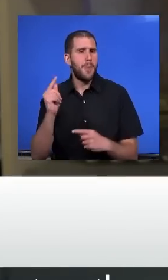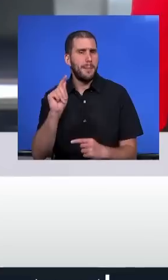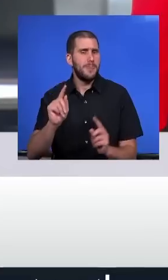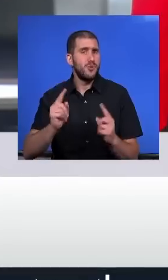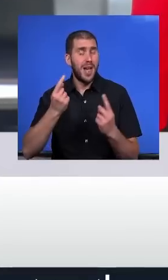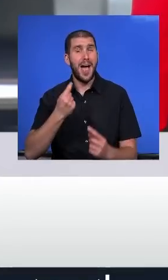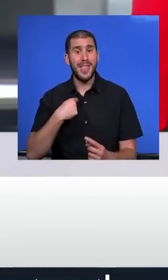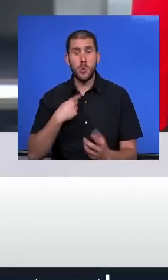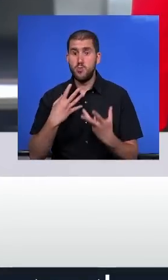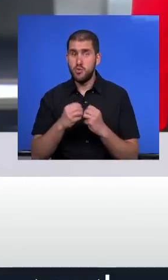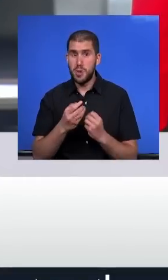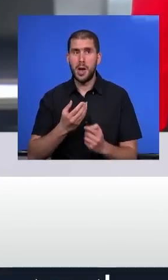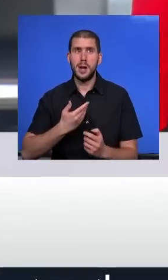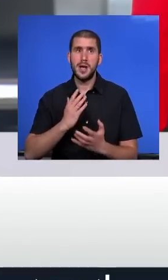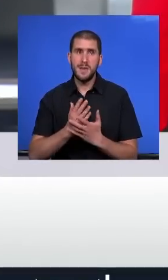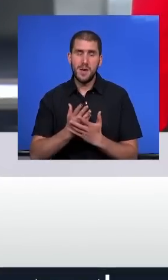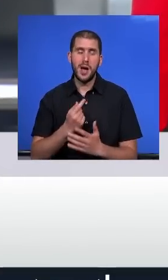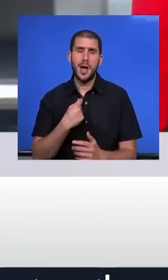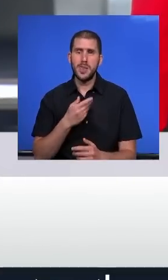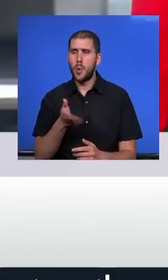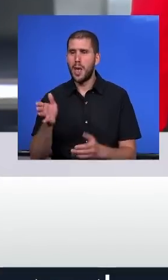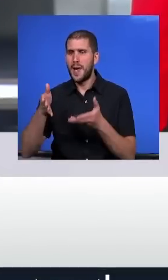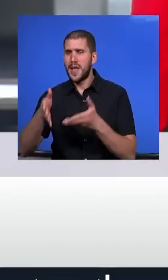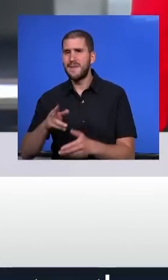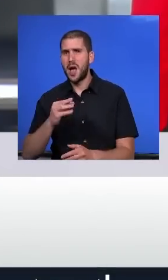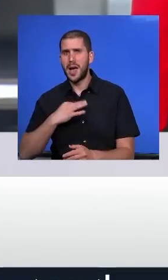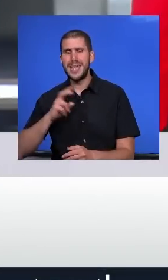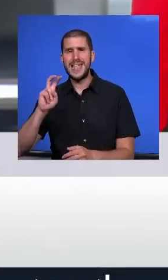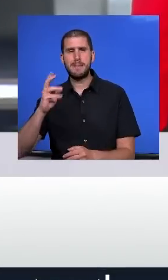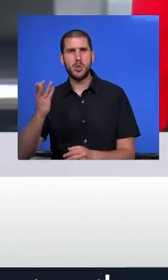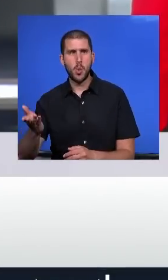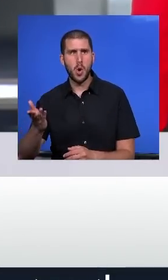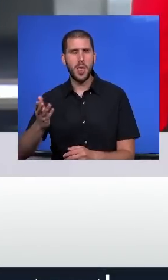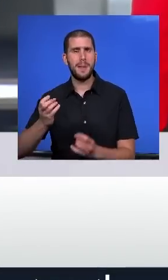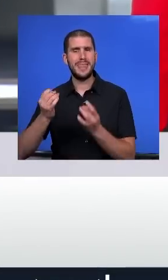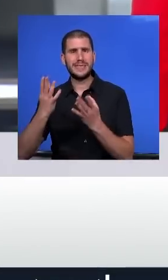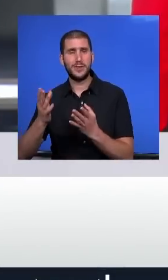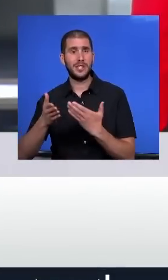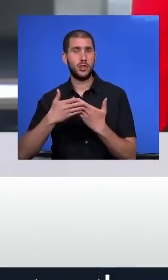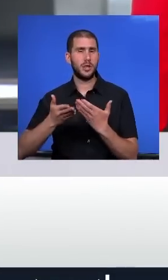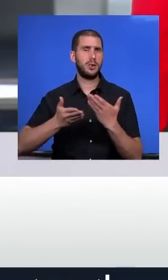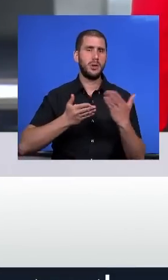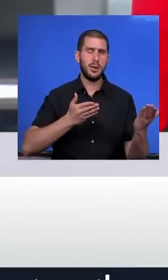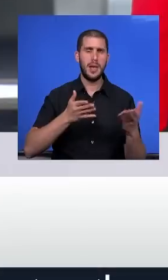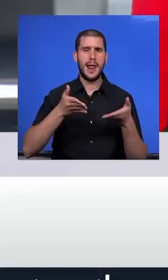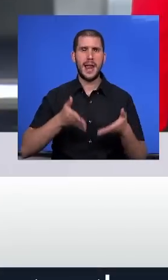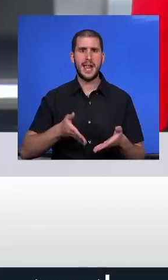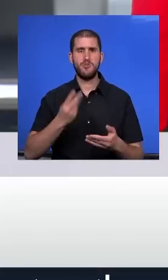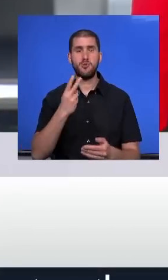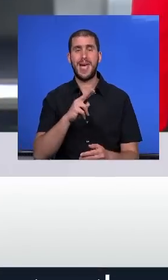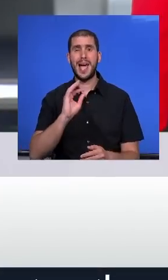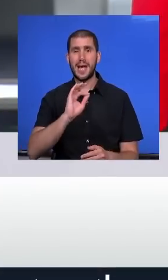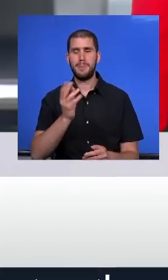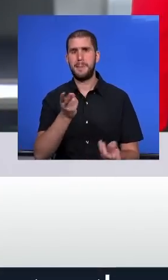אנחנו, המשפחה שלי מתפצלת, אני הולך לקבר של אחי עמנואל בנס ציונה, ואשתי הולכת לקבר של שני אחיה